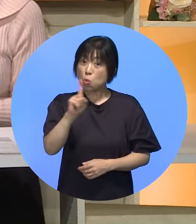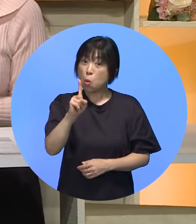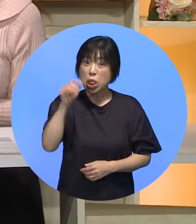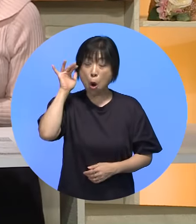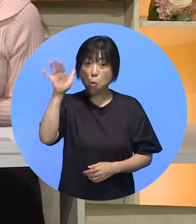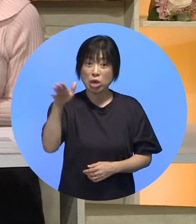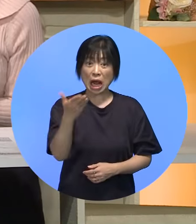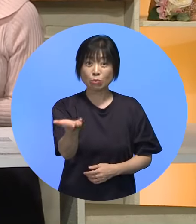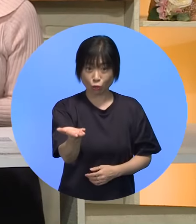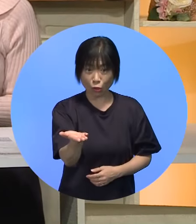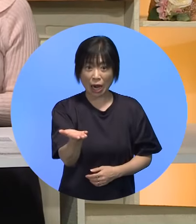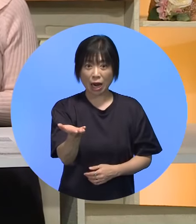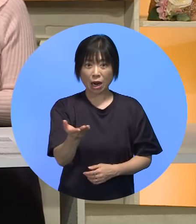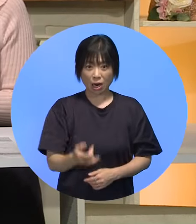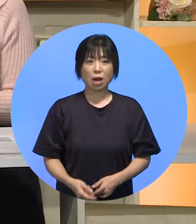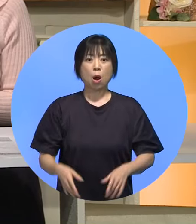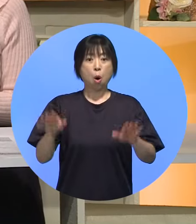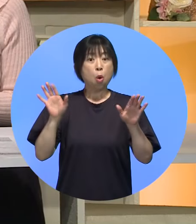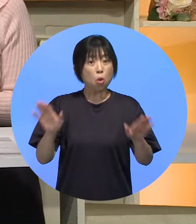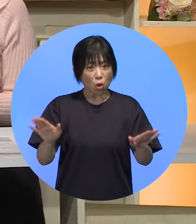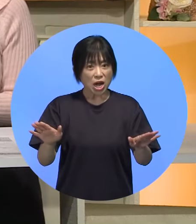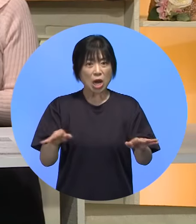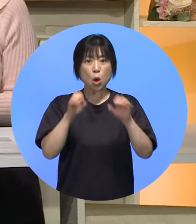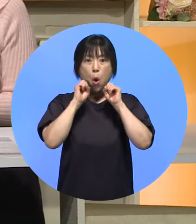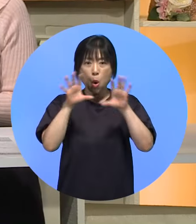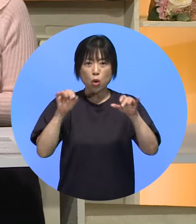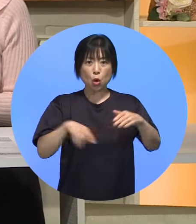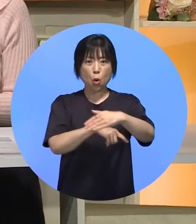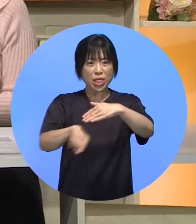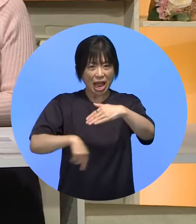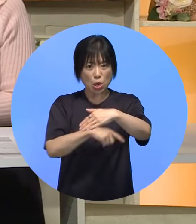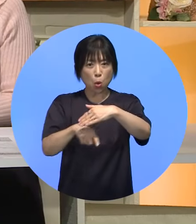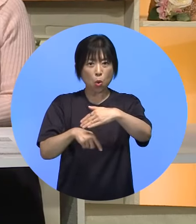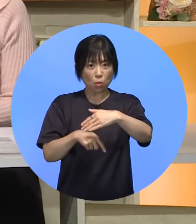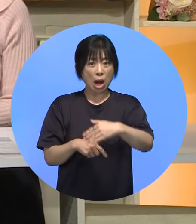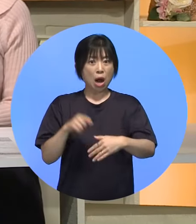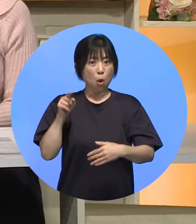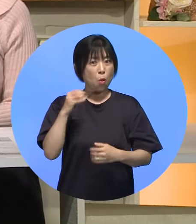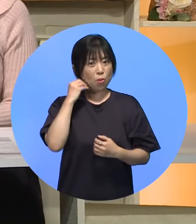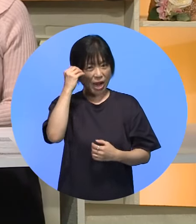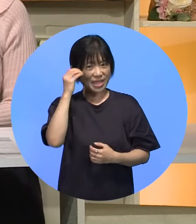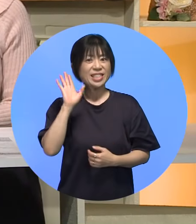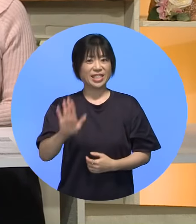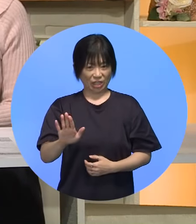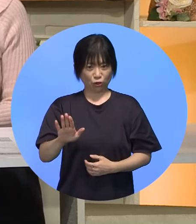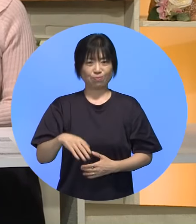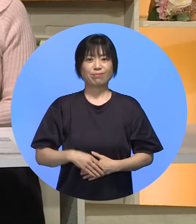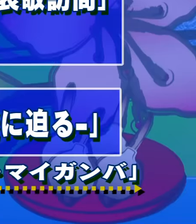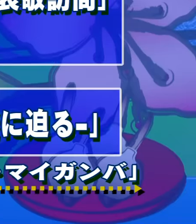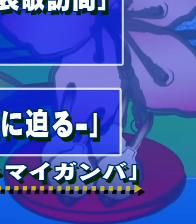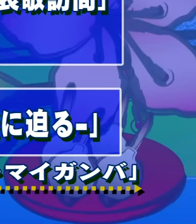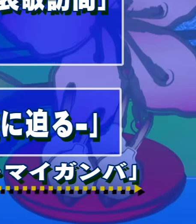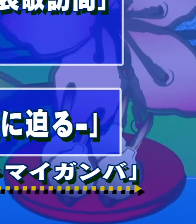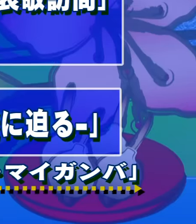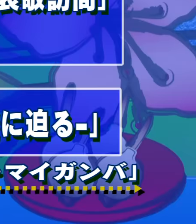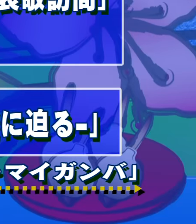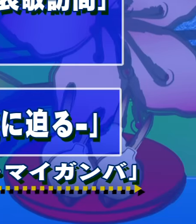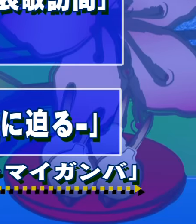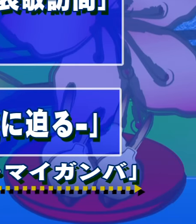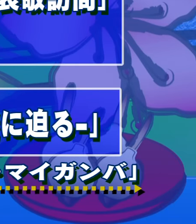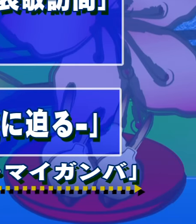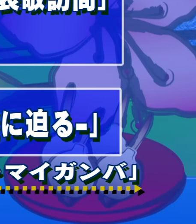記憶ありますけれどもねえ皆さんどんな学園祭思いでありますかさて今回はこんな放送内容になっています